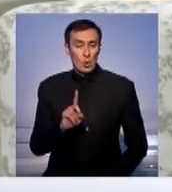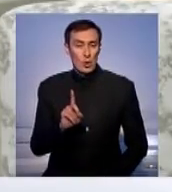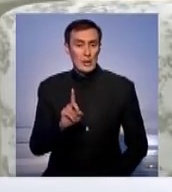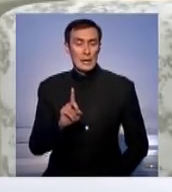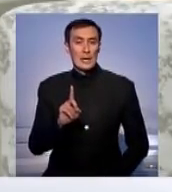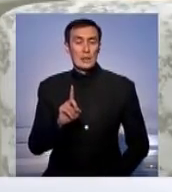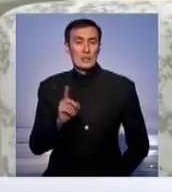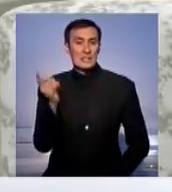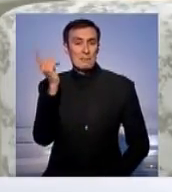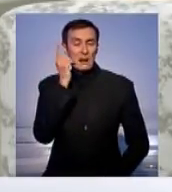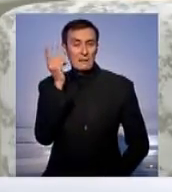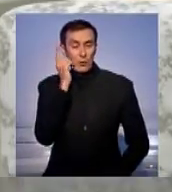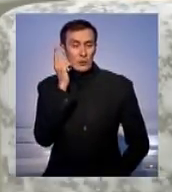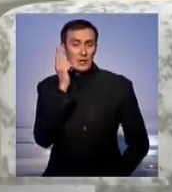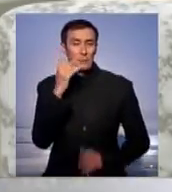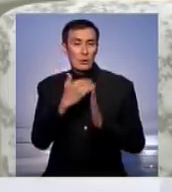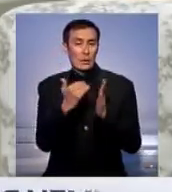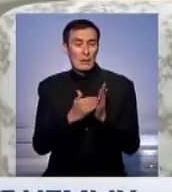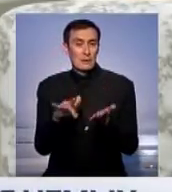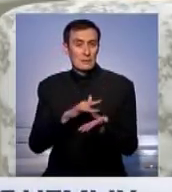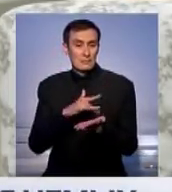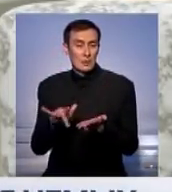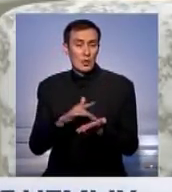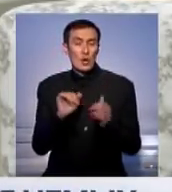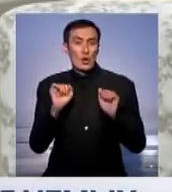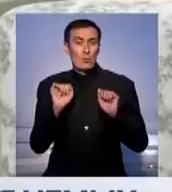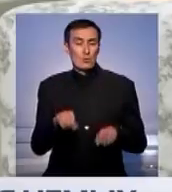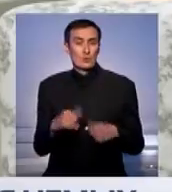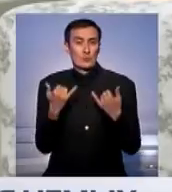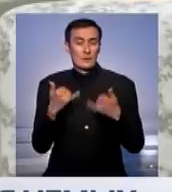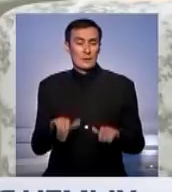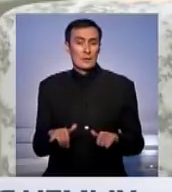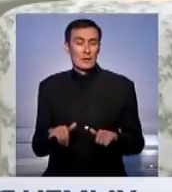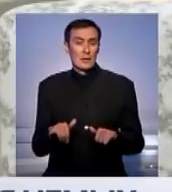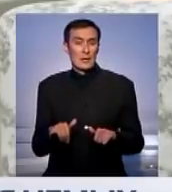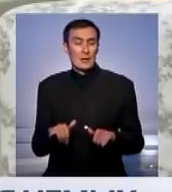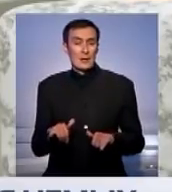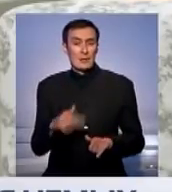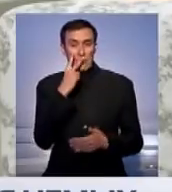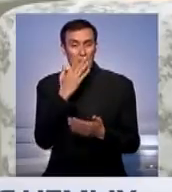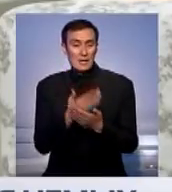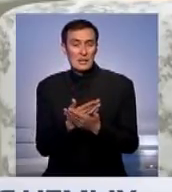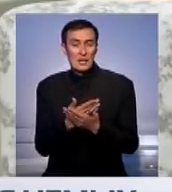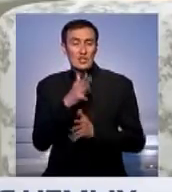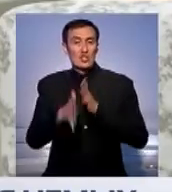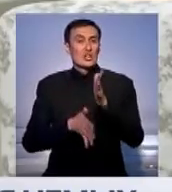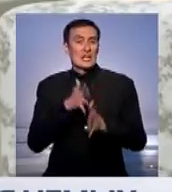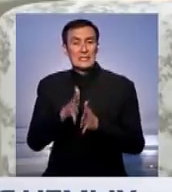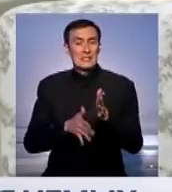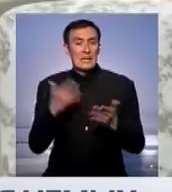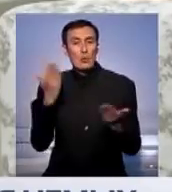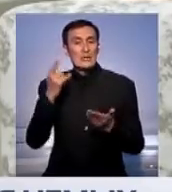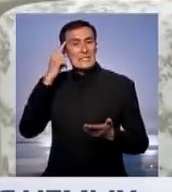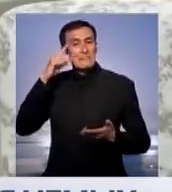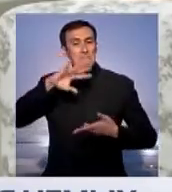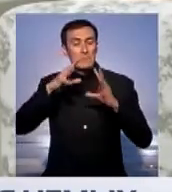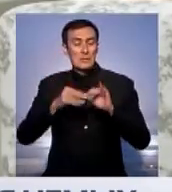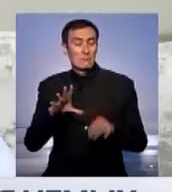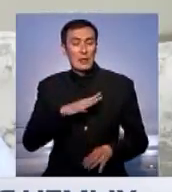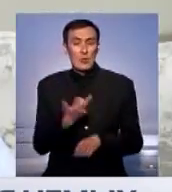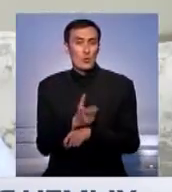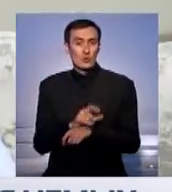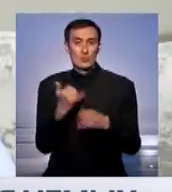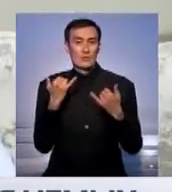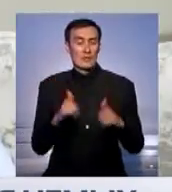на смартфоне чудесным образом, получается, выводится значение этих жестов. И они были достаточно сильно